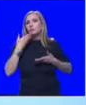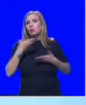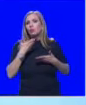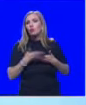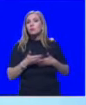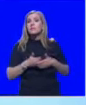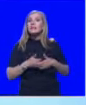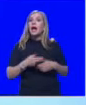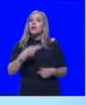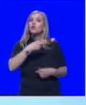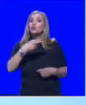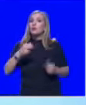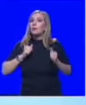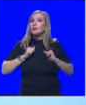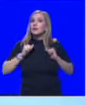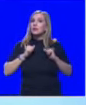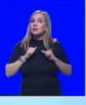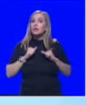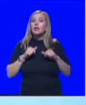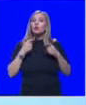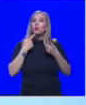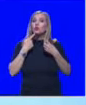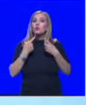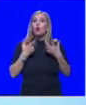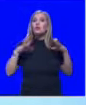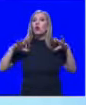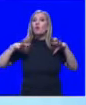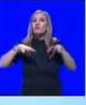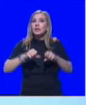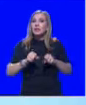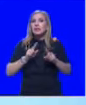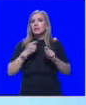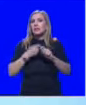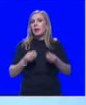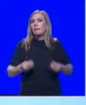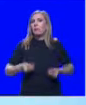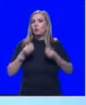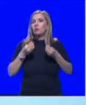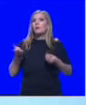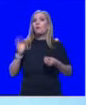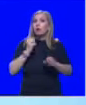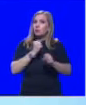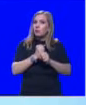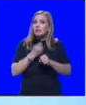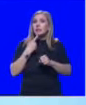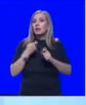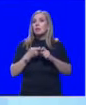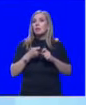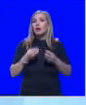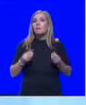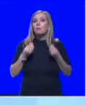България се говори за това кой да овладее службите за сигурност, не за да ги направи по-добри и по-работещи, а за да ги